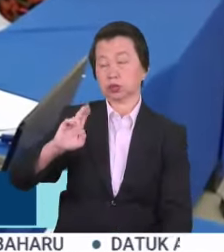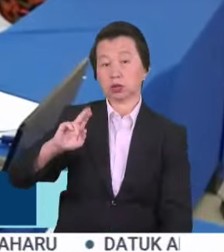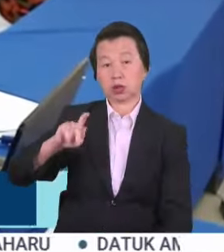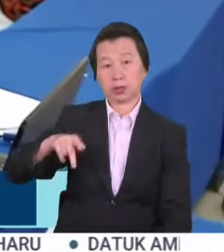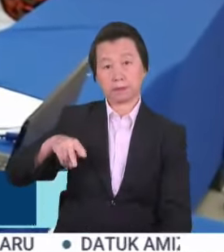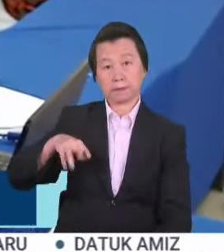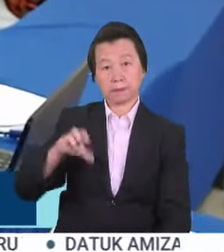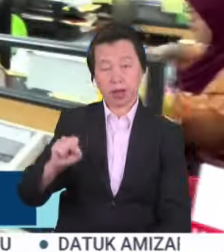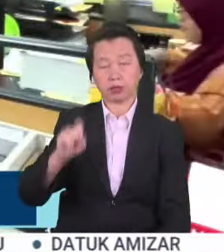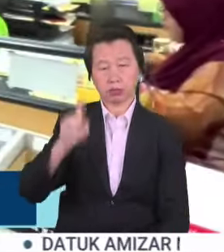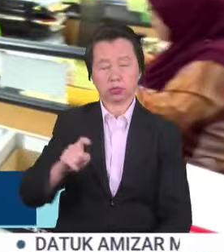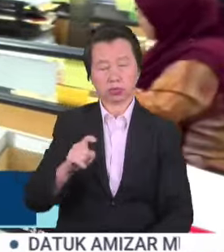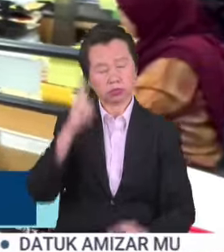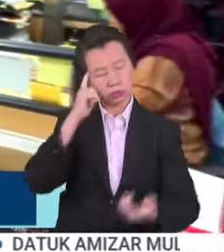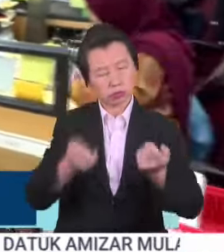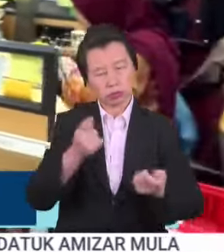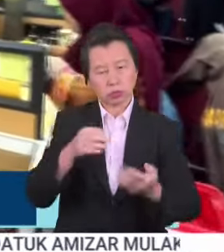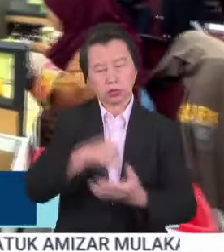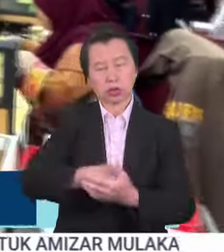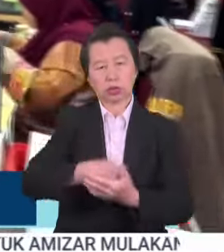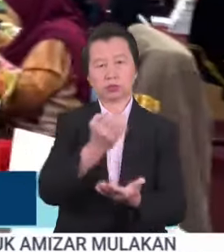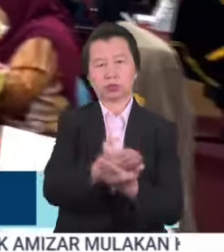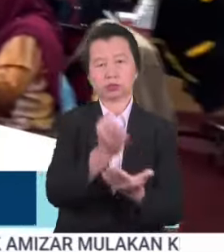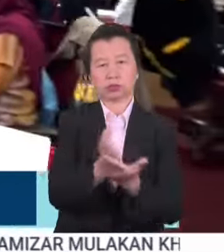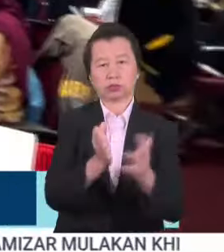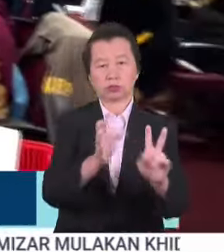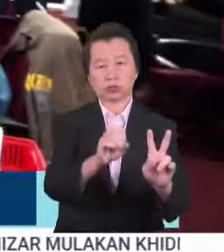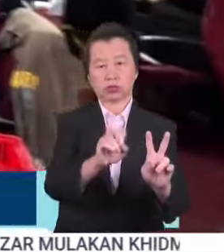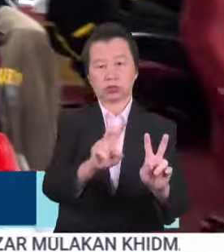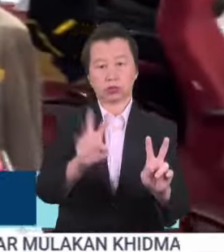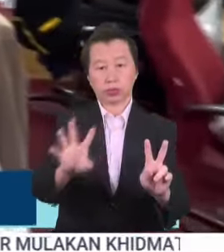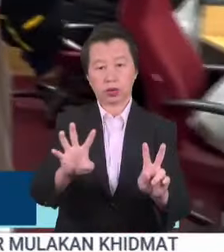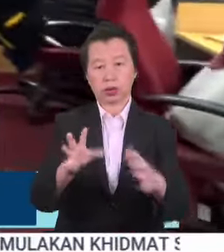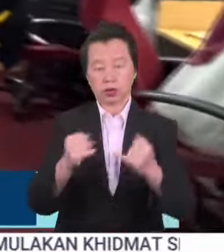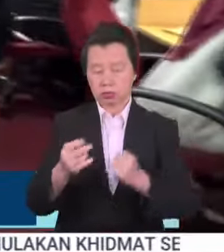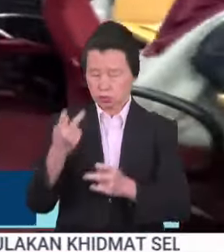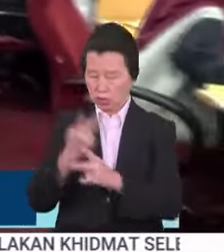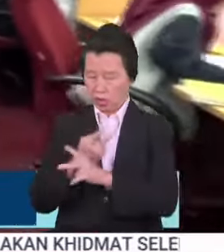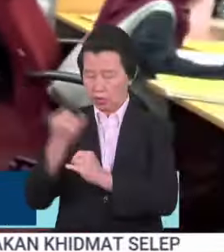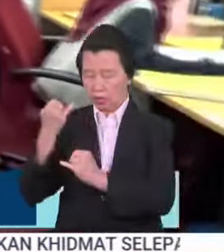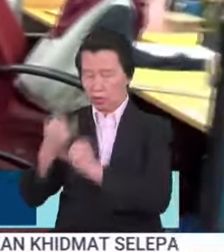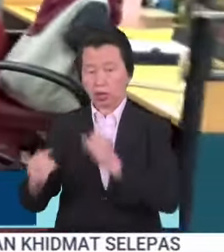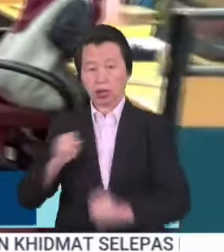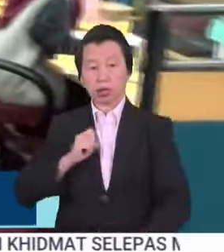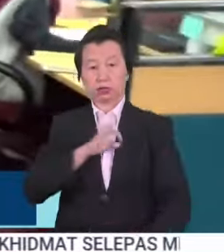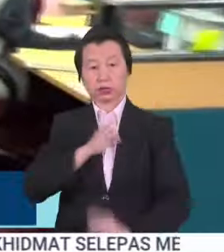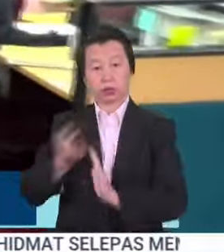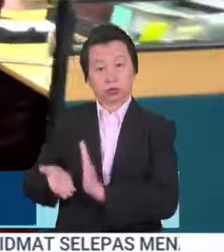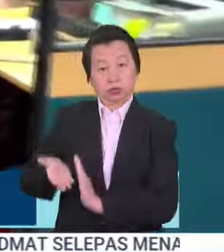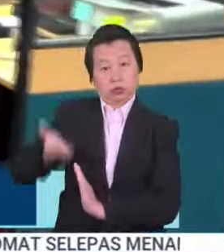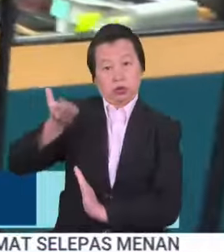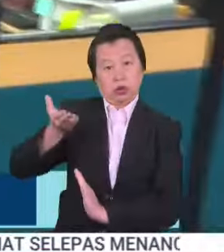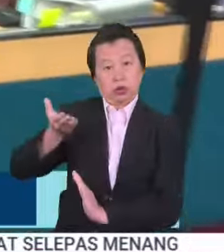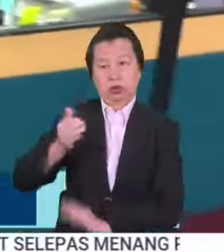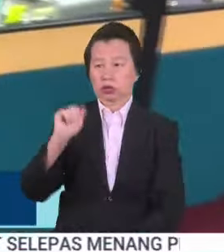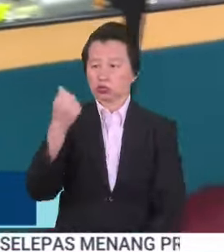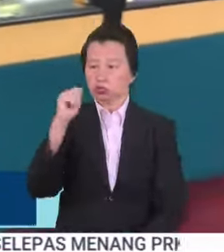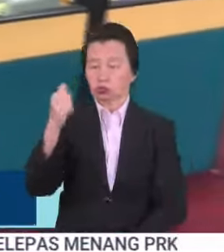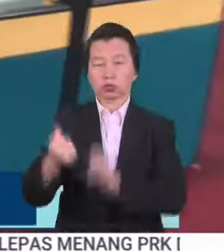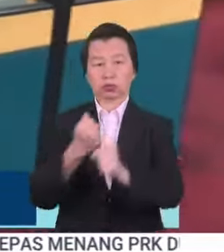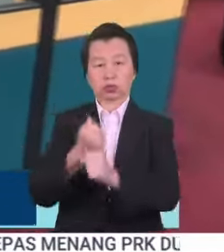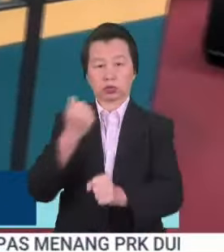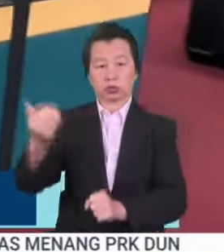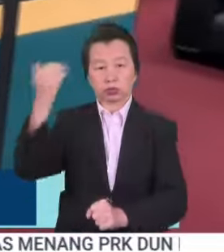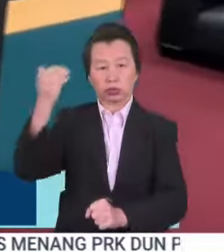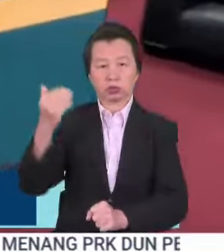wajar dipertimbangkan dalam belanjawan 2024. Ia memandangkan kali terakhir gaji penjawat awam dinaikkan adalah kira-kira 10 tahun